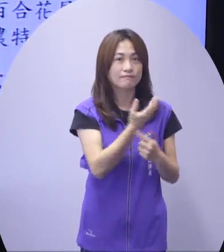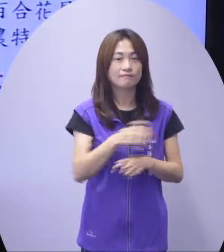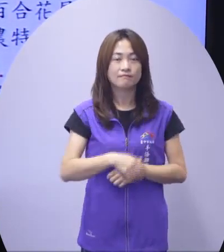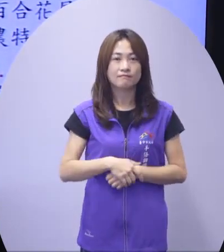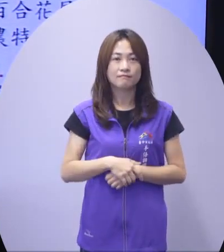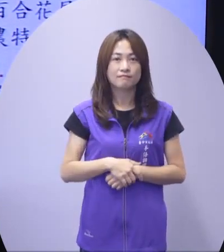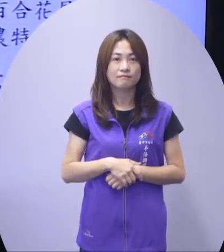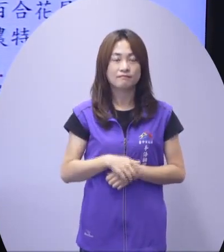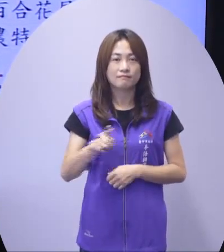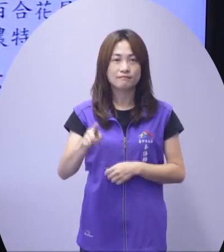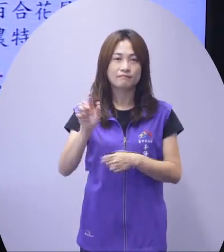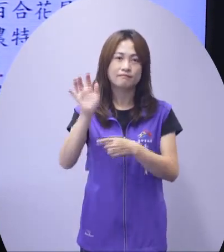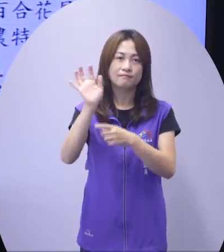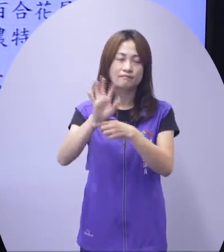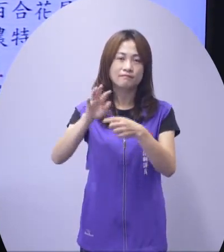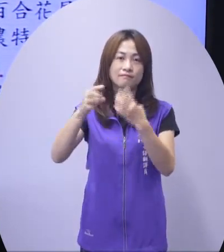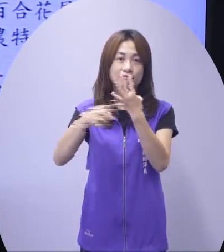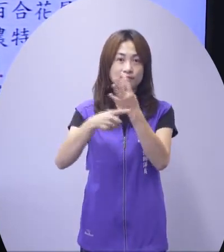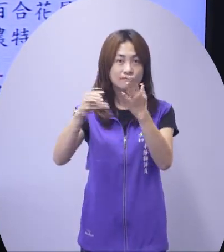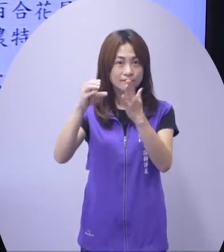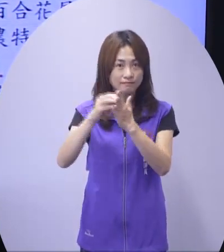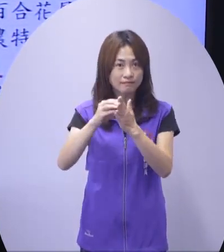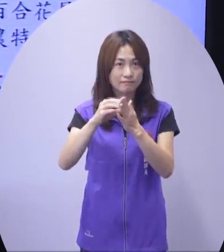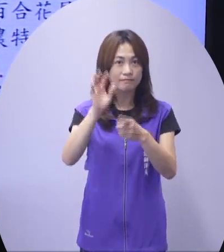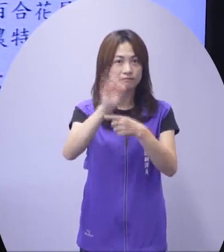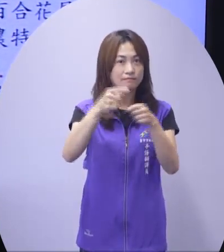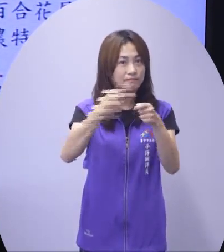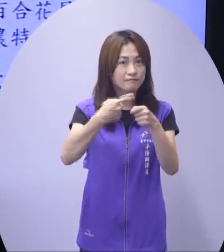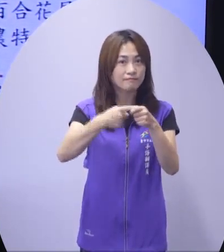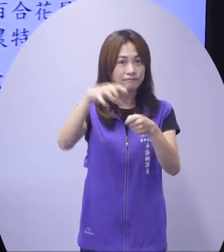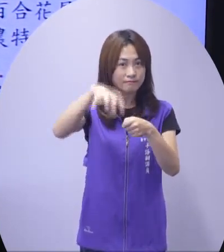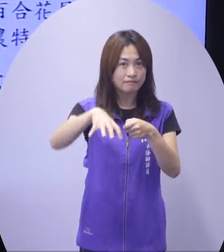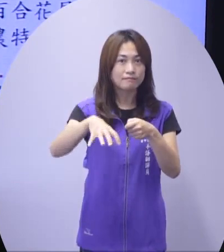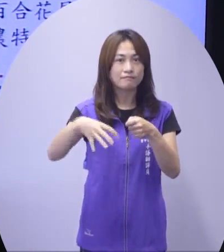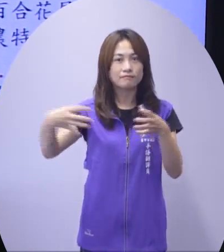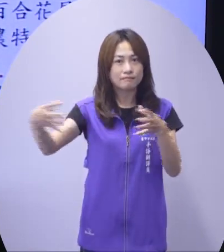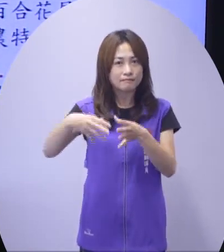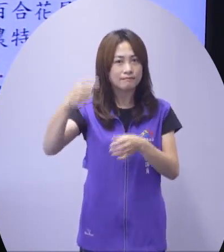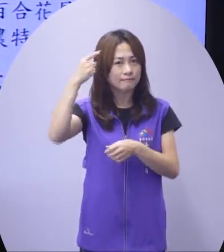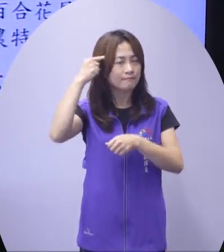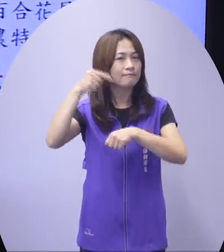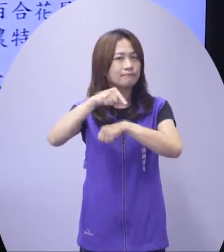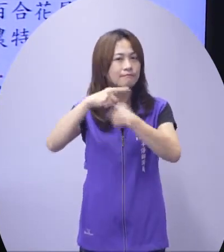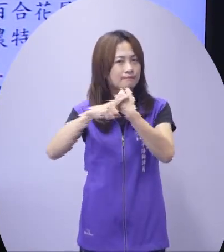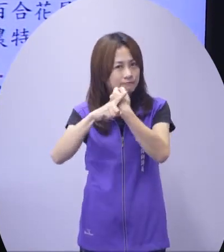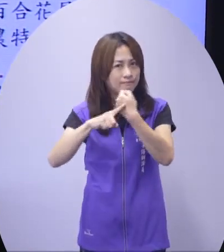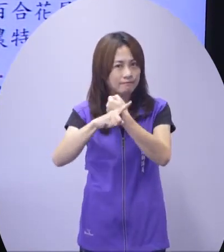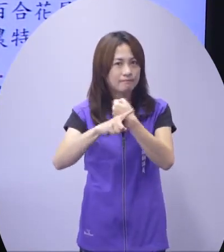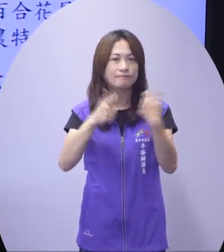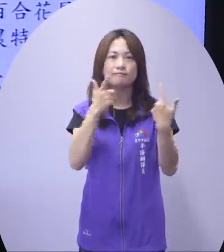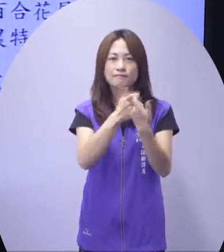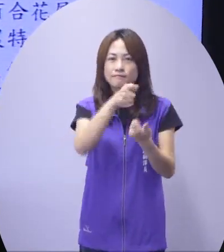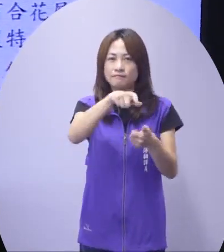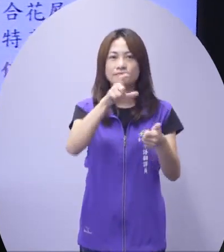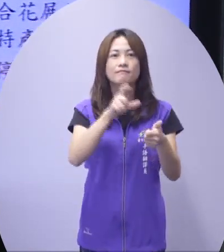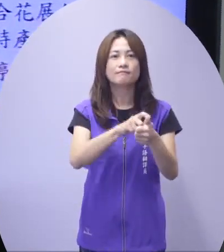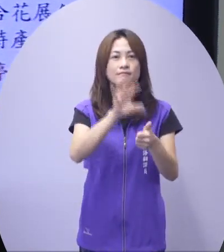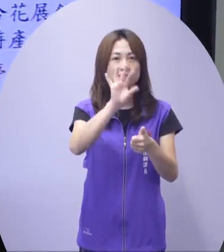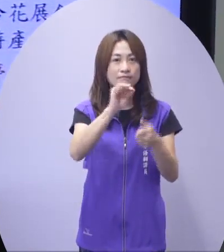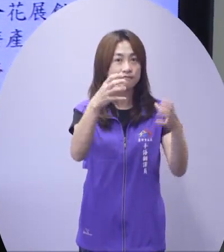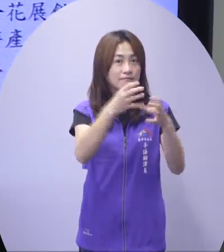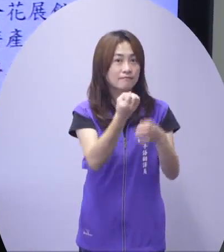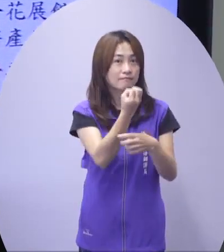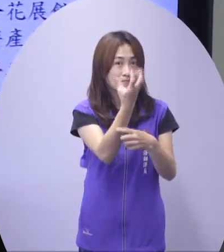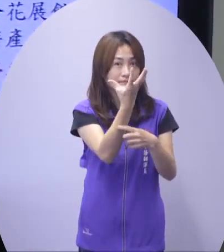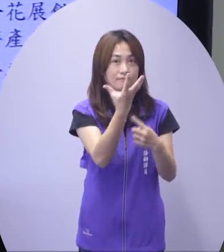苗场共同合作来设置的一个百合花主题馆，这个是非常值得，各种品